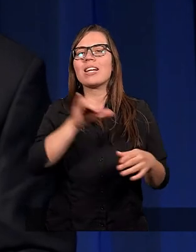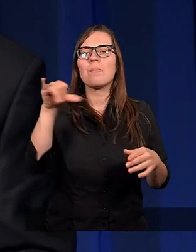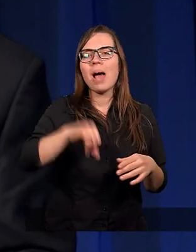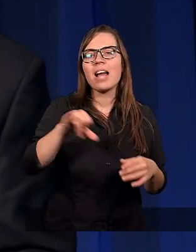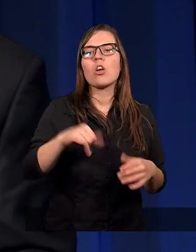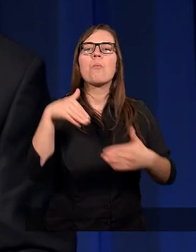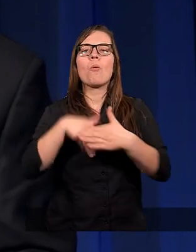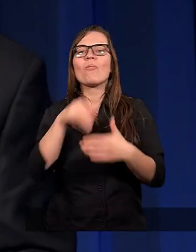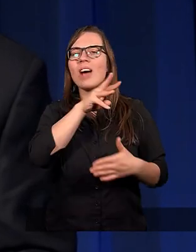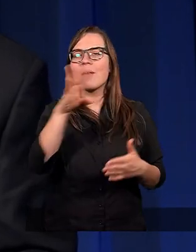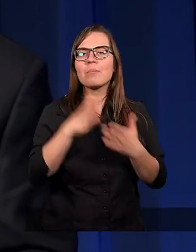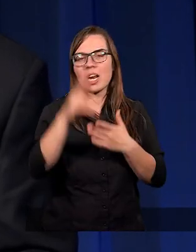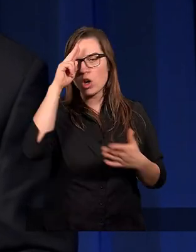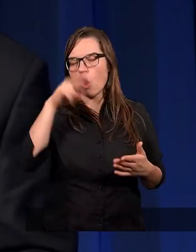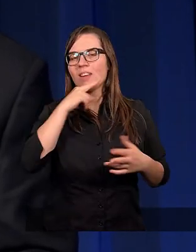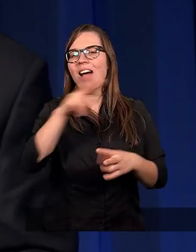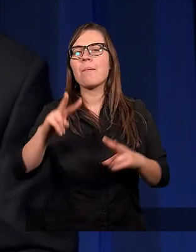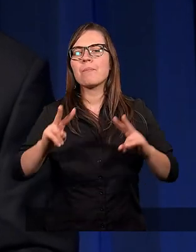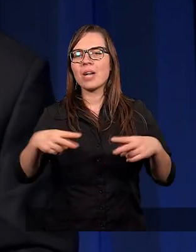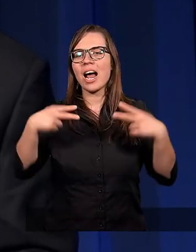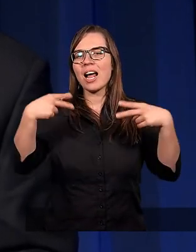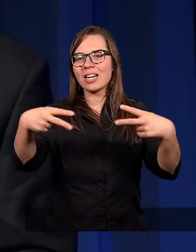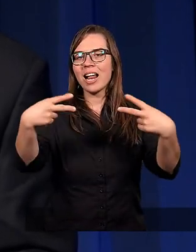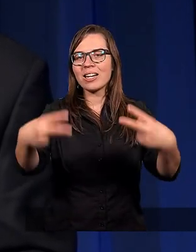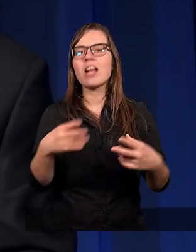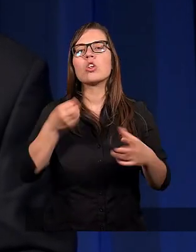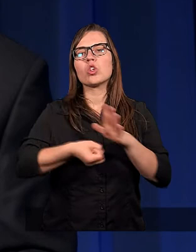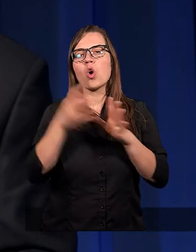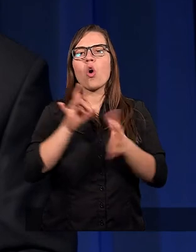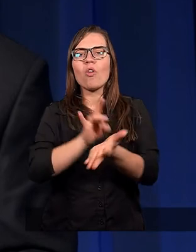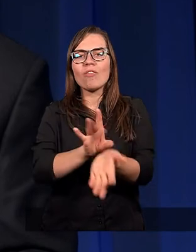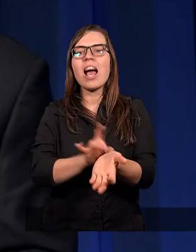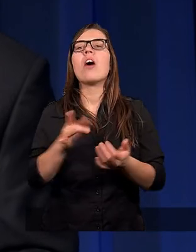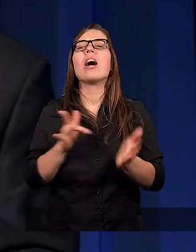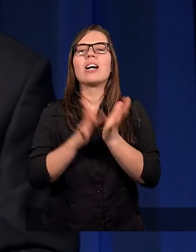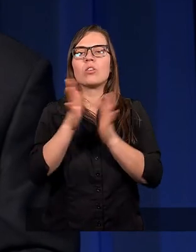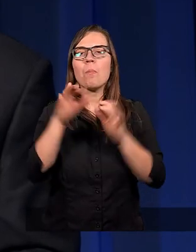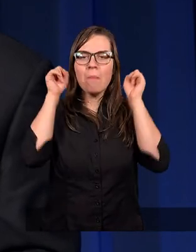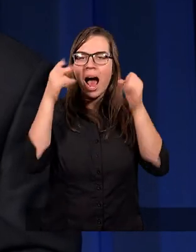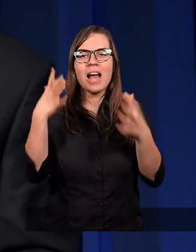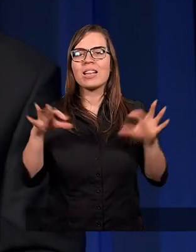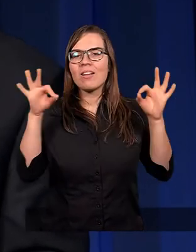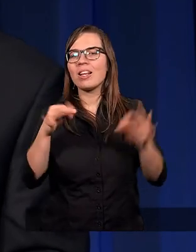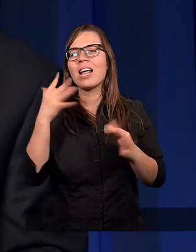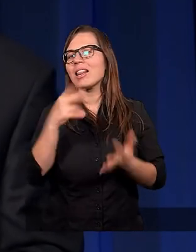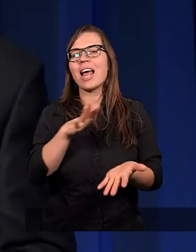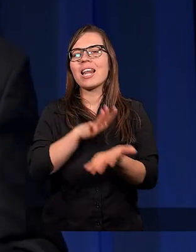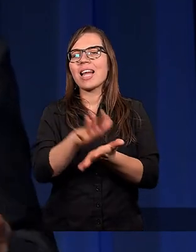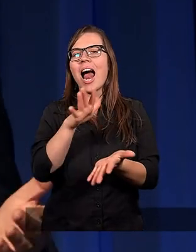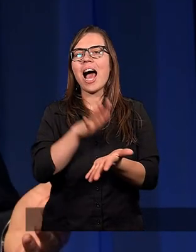marnego postępowania waszego przez ojców wam przekazanego, lecz drogą krwią Chrystusa jako baranka niewinnego i